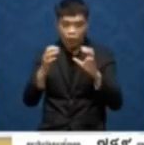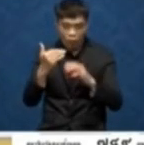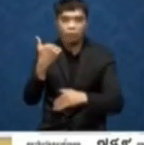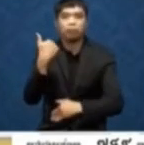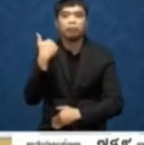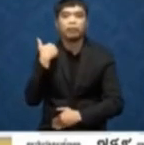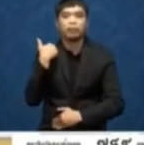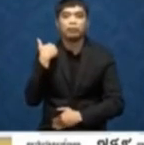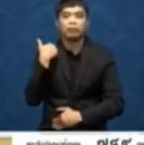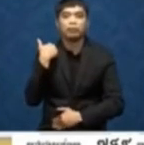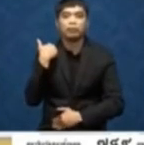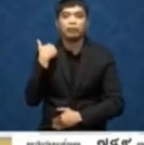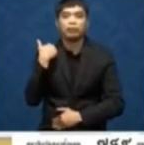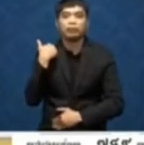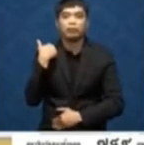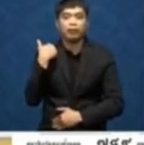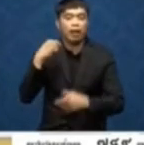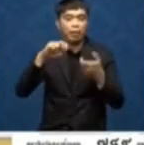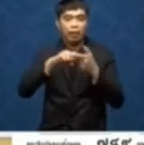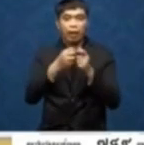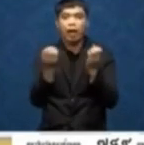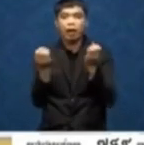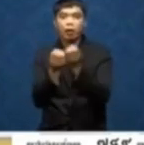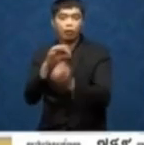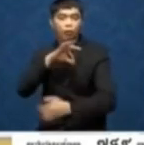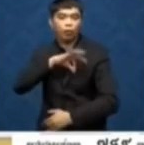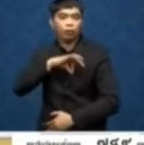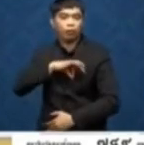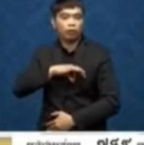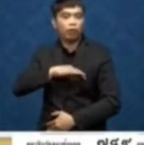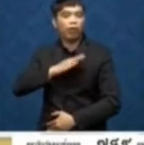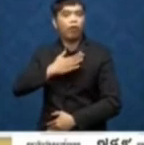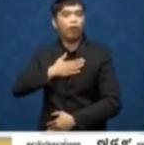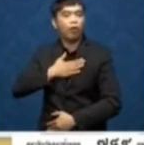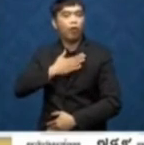คมไทยและกระทบต่อความรู้สึกของคนไท